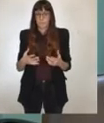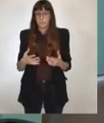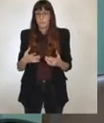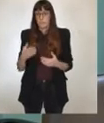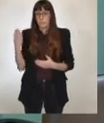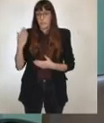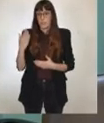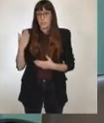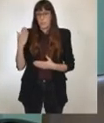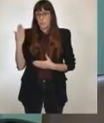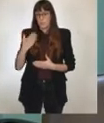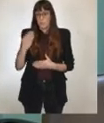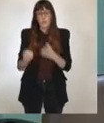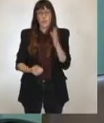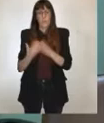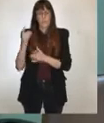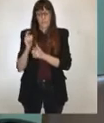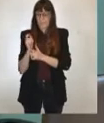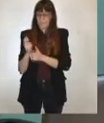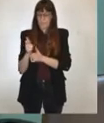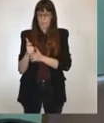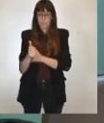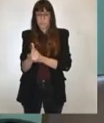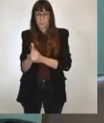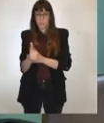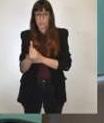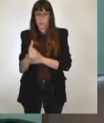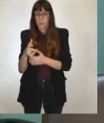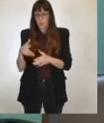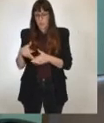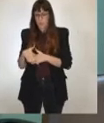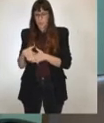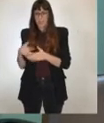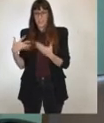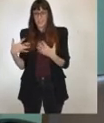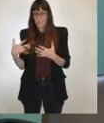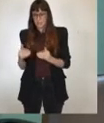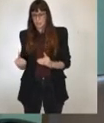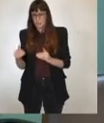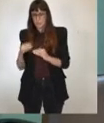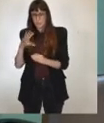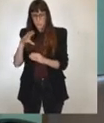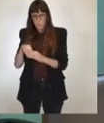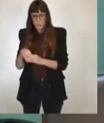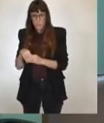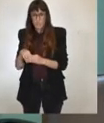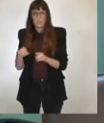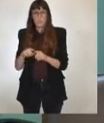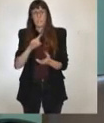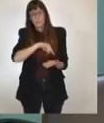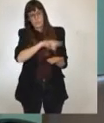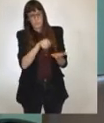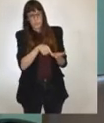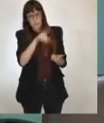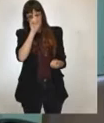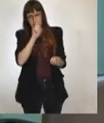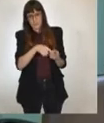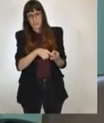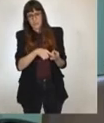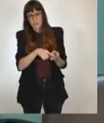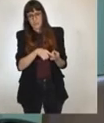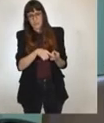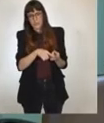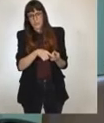l'égalité. Et c'est d'ailleurs ce à quoi le budget sensible au genre va nous aider, puisque en déployant un certain